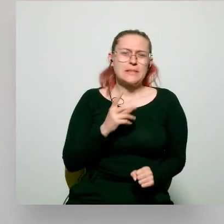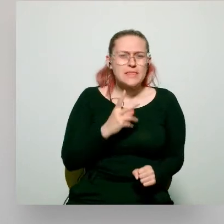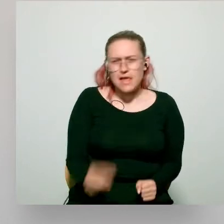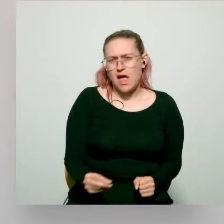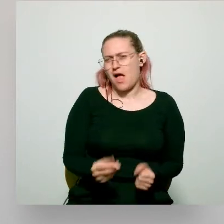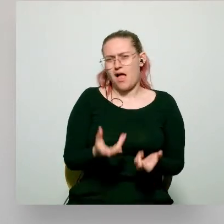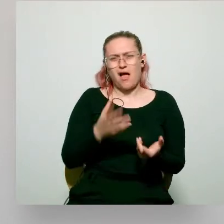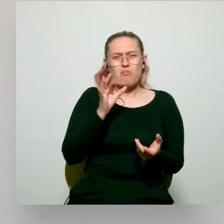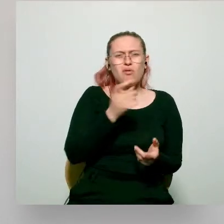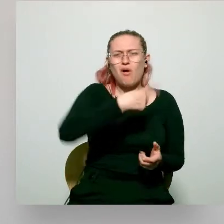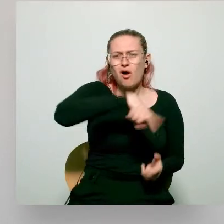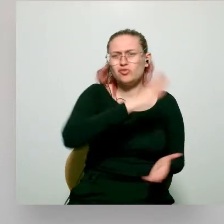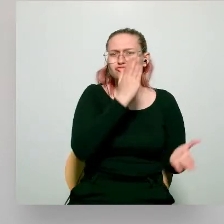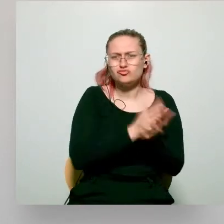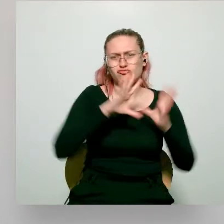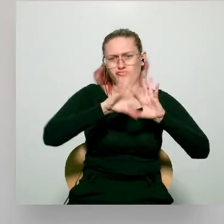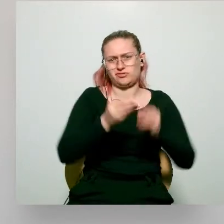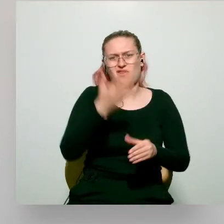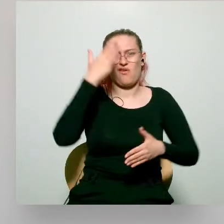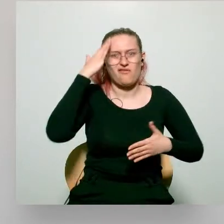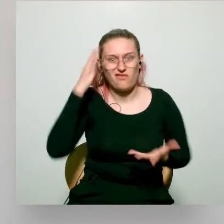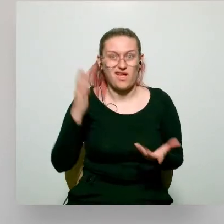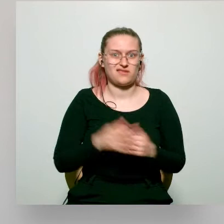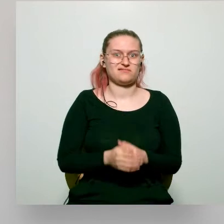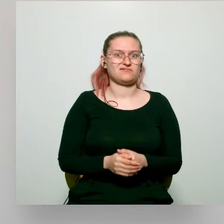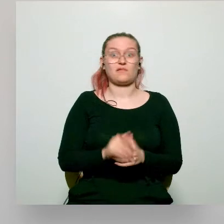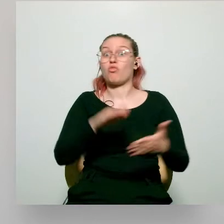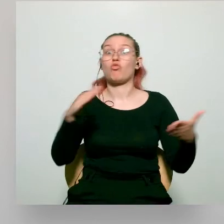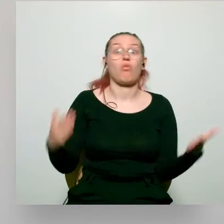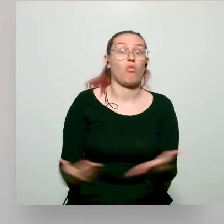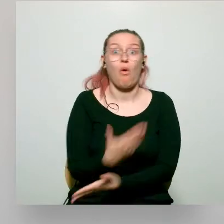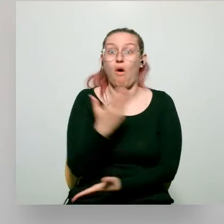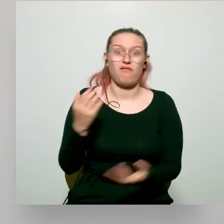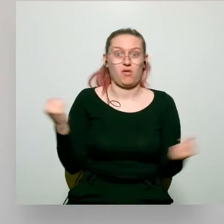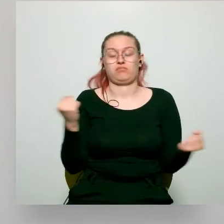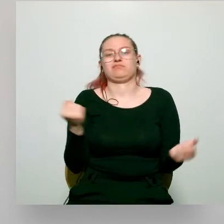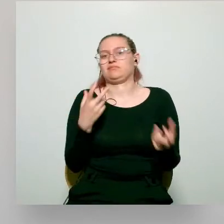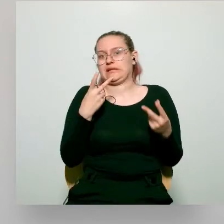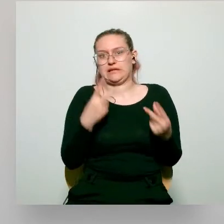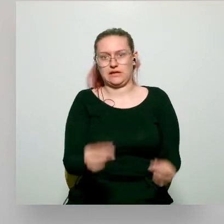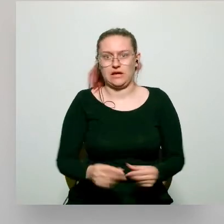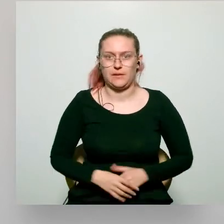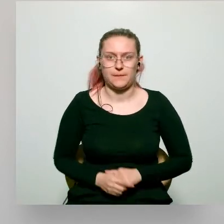dekoracje powiedzmy były już znane. Nic nowego ta powieść w sensie